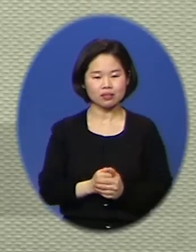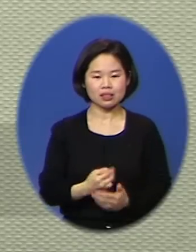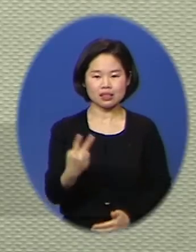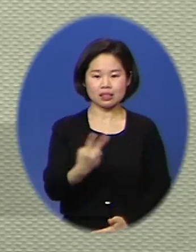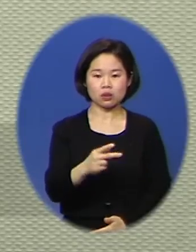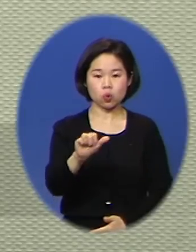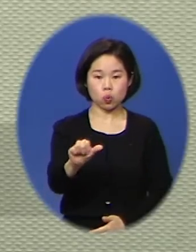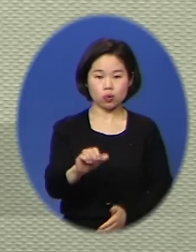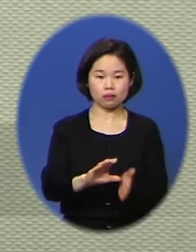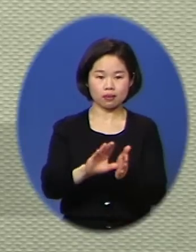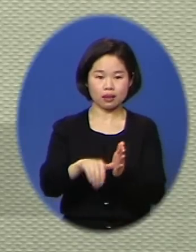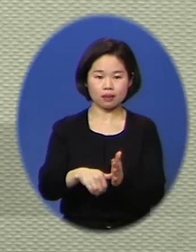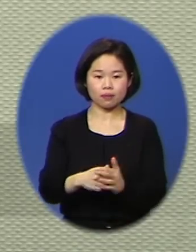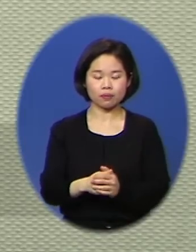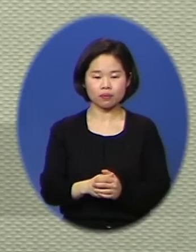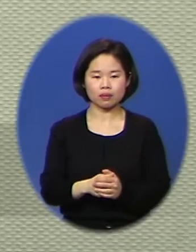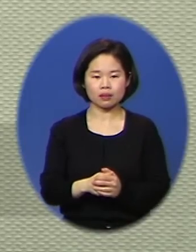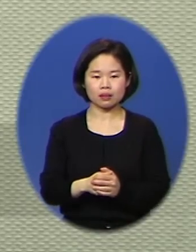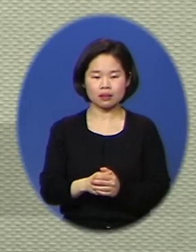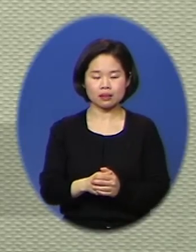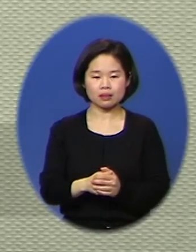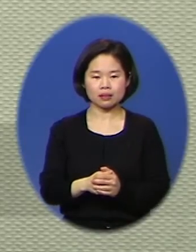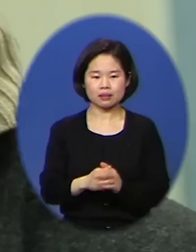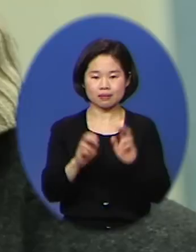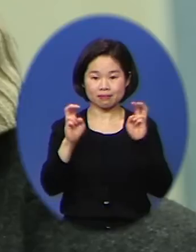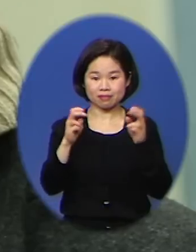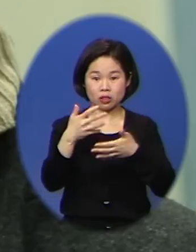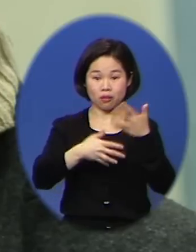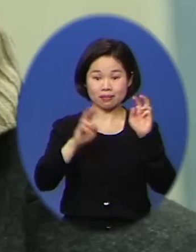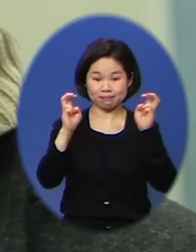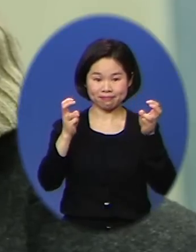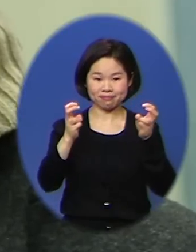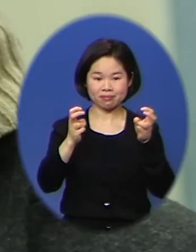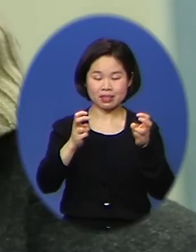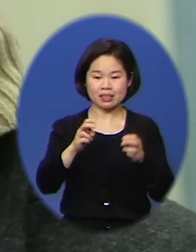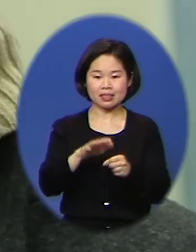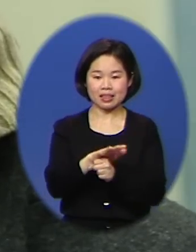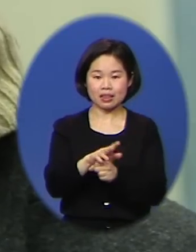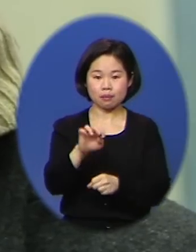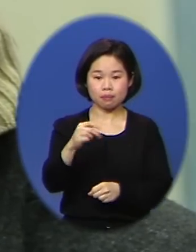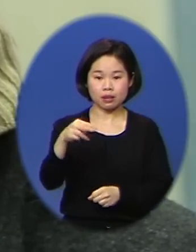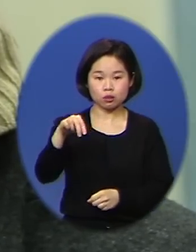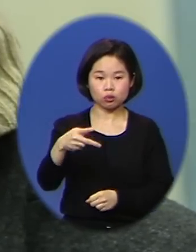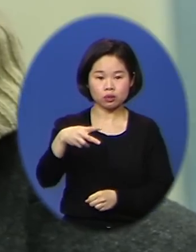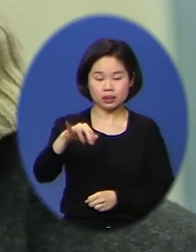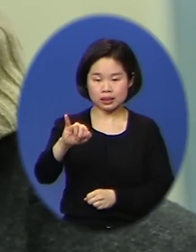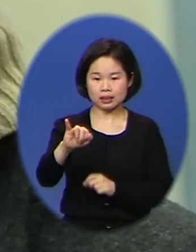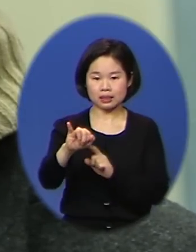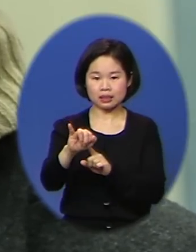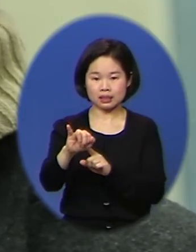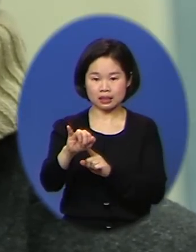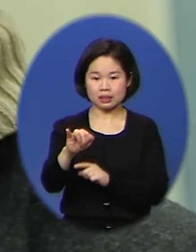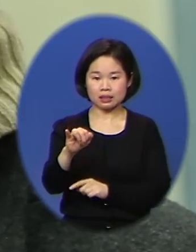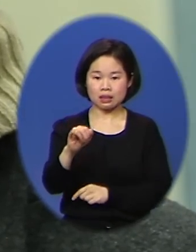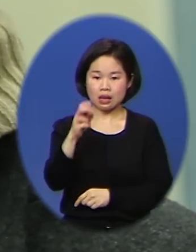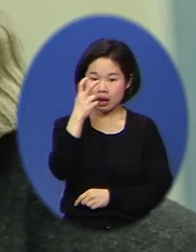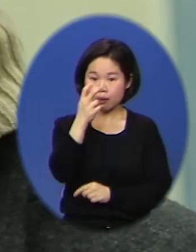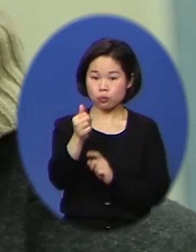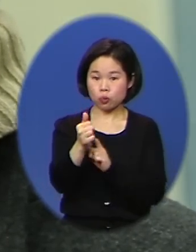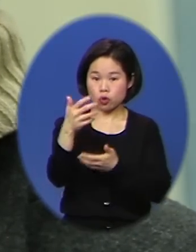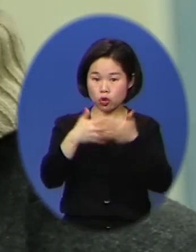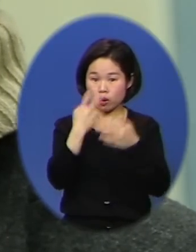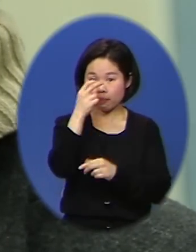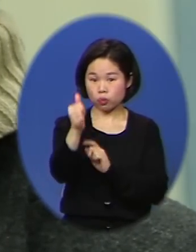2005년에 이제도 그 사랑이 맞으실 때 감독님이 나한테 칭찬을 했거든요. 너무